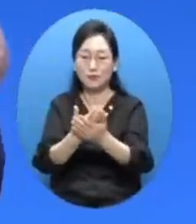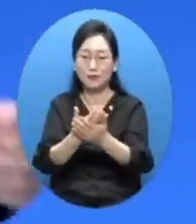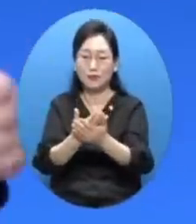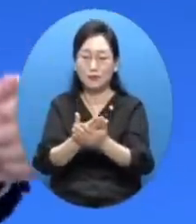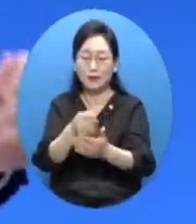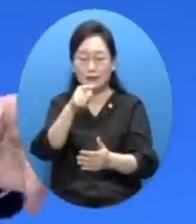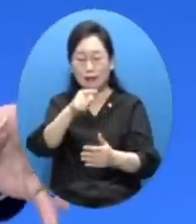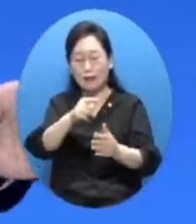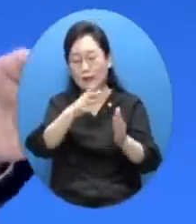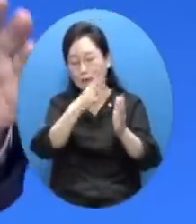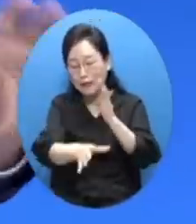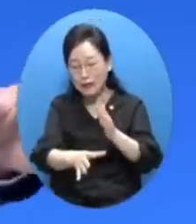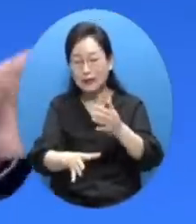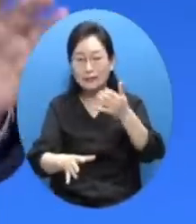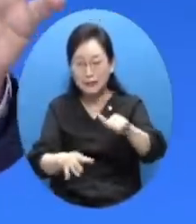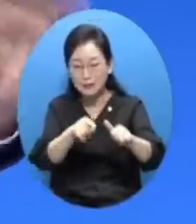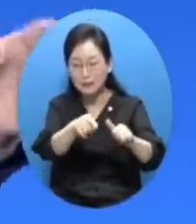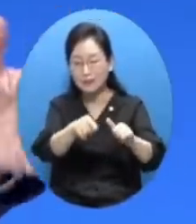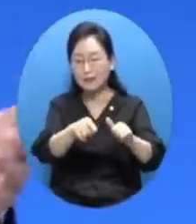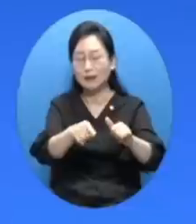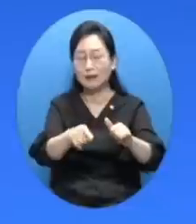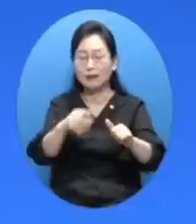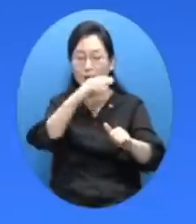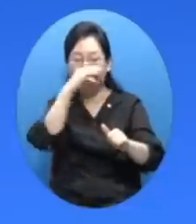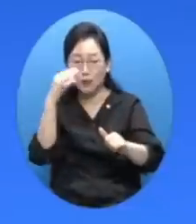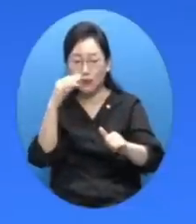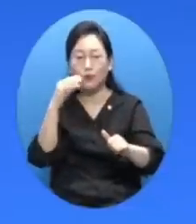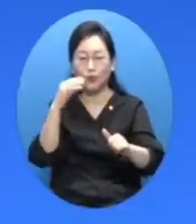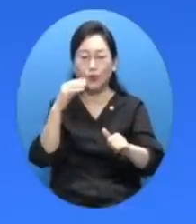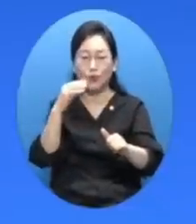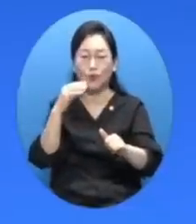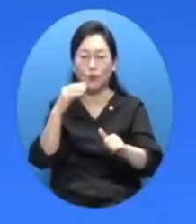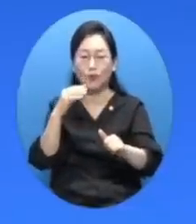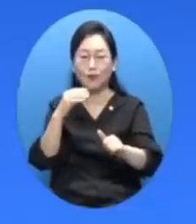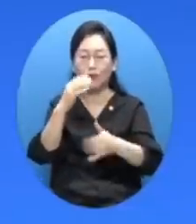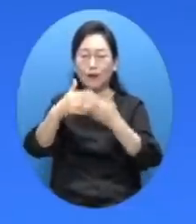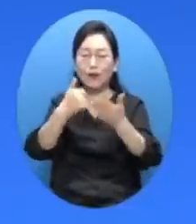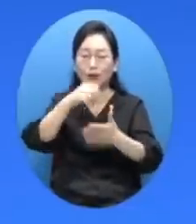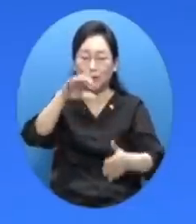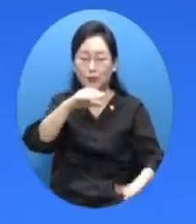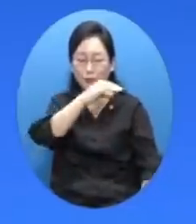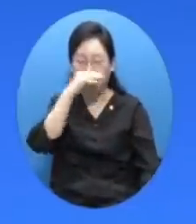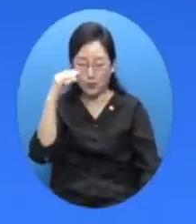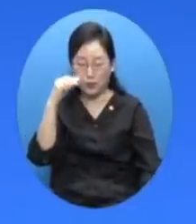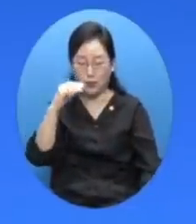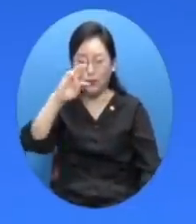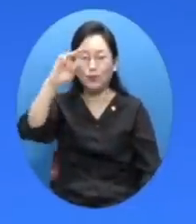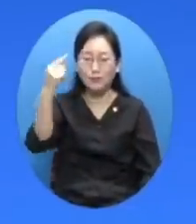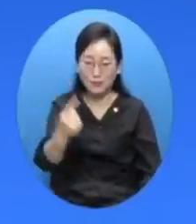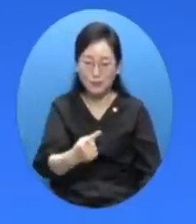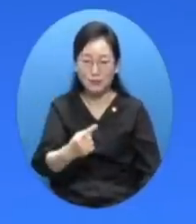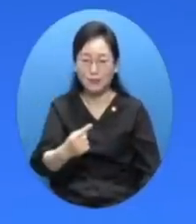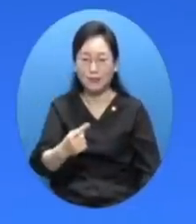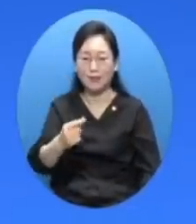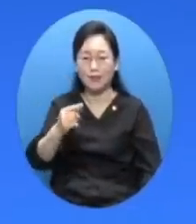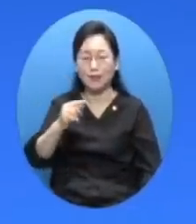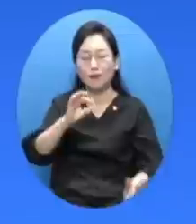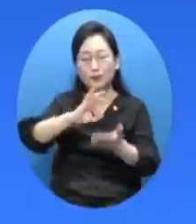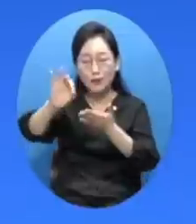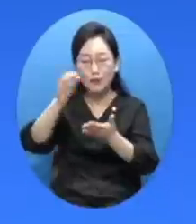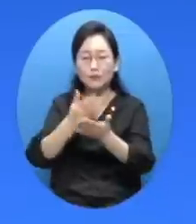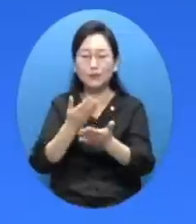나를 속썩이는 자녀가 하나님 바로 서서 하나님 앞에 올바른 일꾼으로 쓰임받게 하여